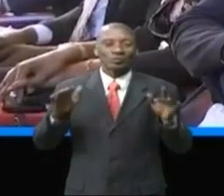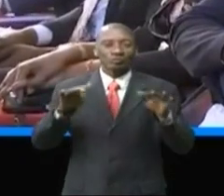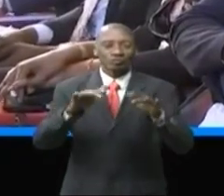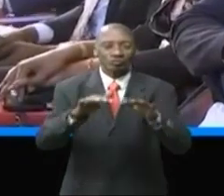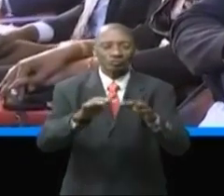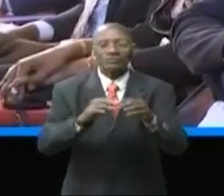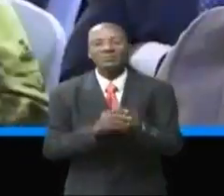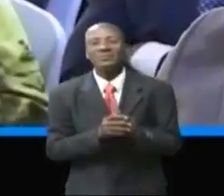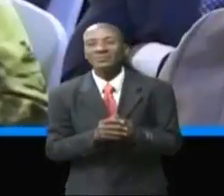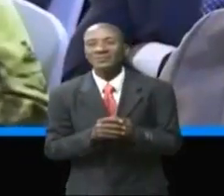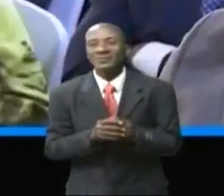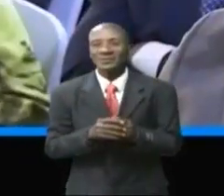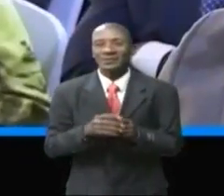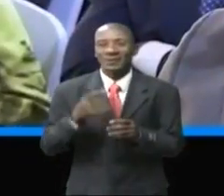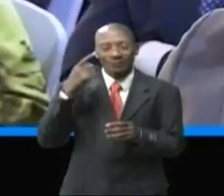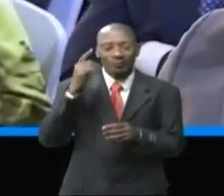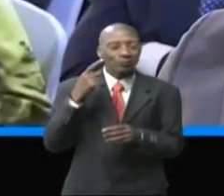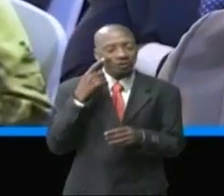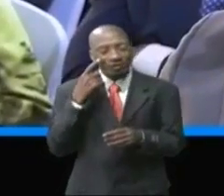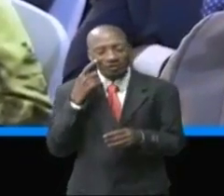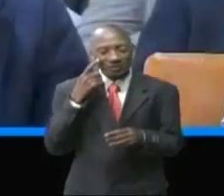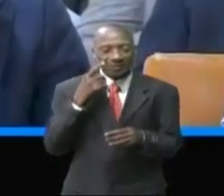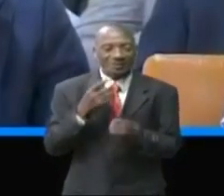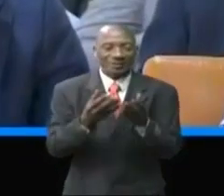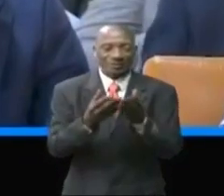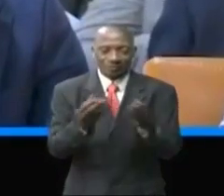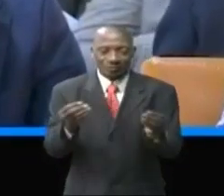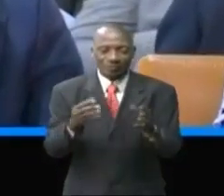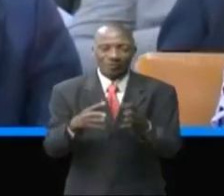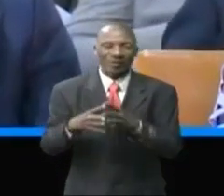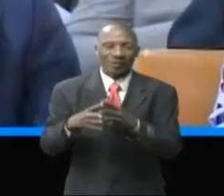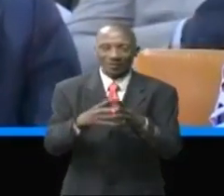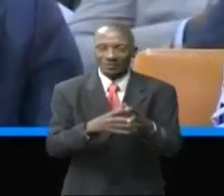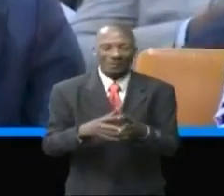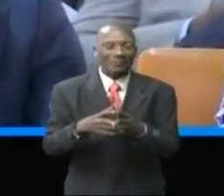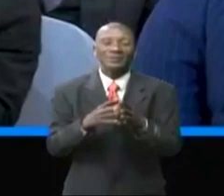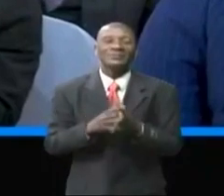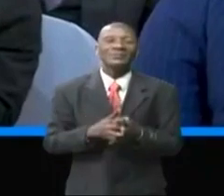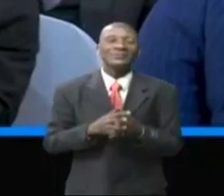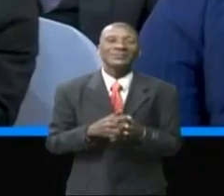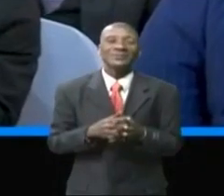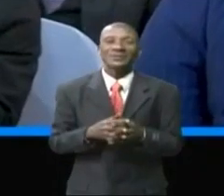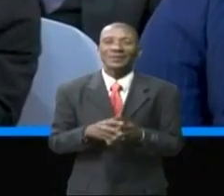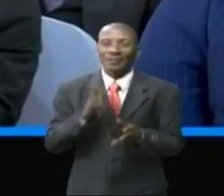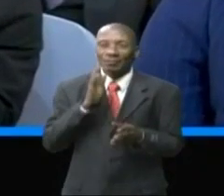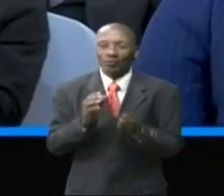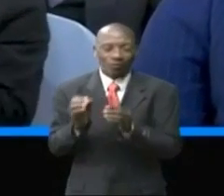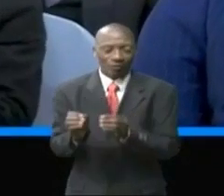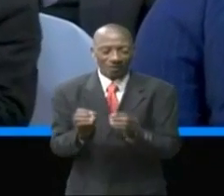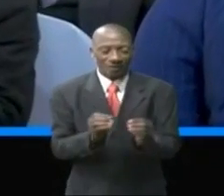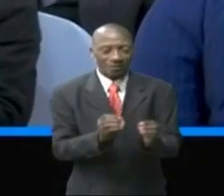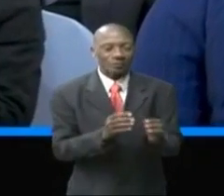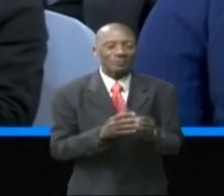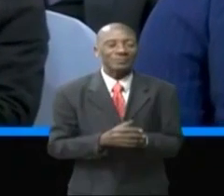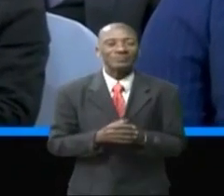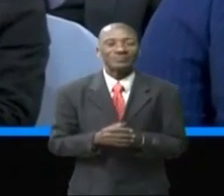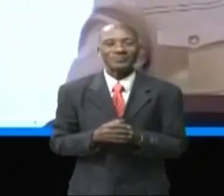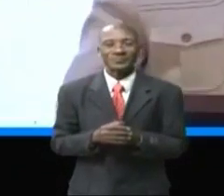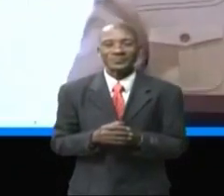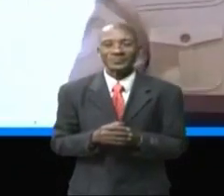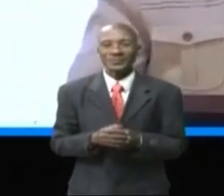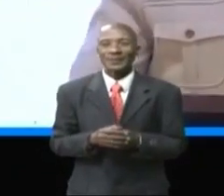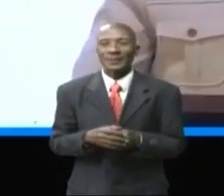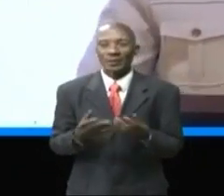des avocats inscrits au barreau de Lubumbashi dans l'implémentation de la bonne gouvernance. Pour sa part, le principal intervenant de cette